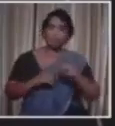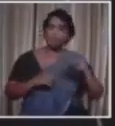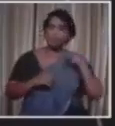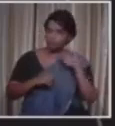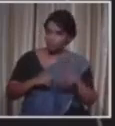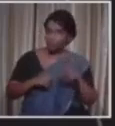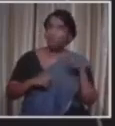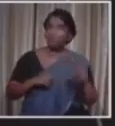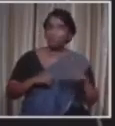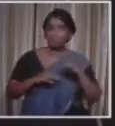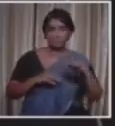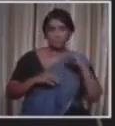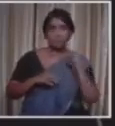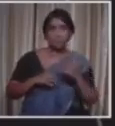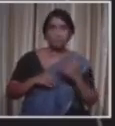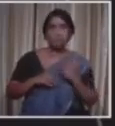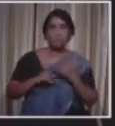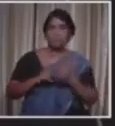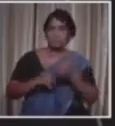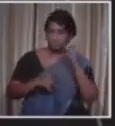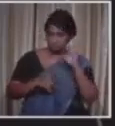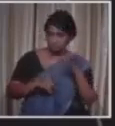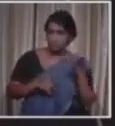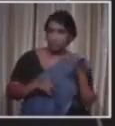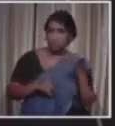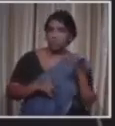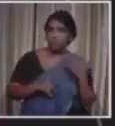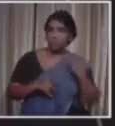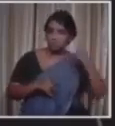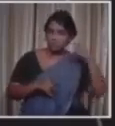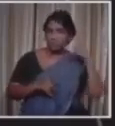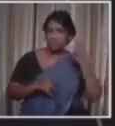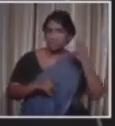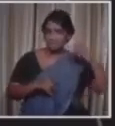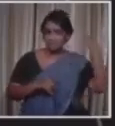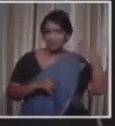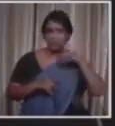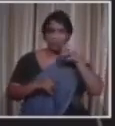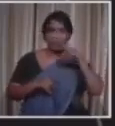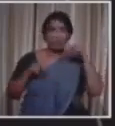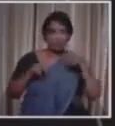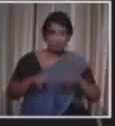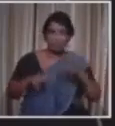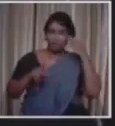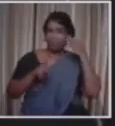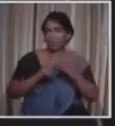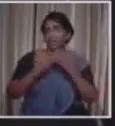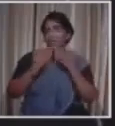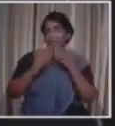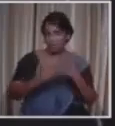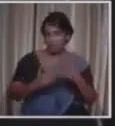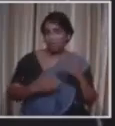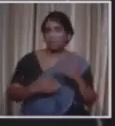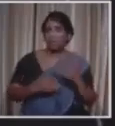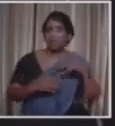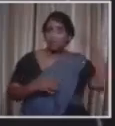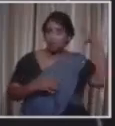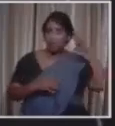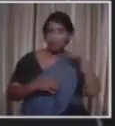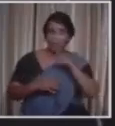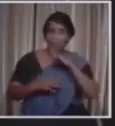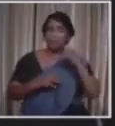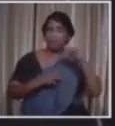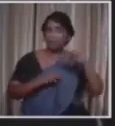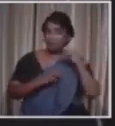ලැබුණා. ඒ හයියට මම හිතුවා ජනාධිපතිතුමාට මම පෙරේද දොස් කිව්වා. හැබැයි අද මේ කාරණාවට මම ස්තුතිවන්ත වෙනවා. මොකද පුනර්ජන්නීය